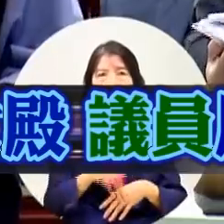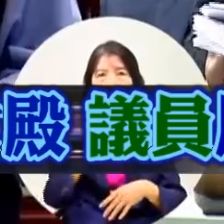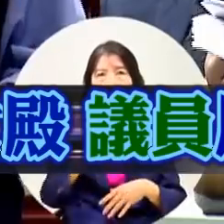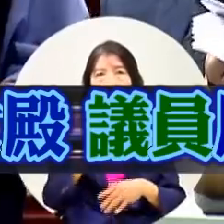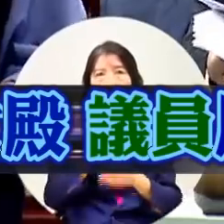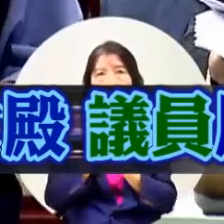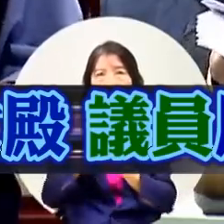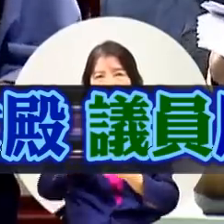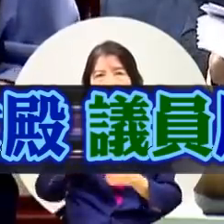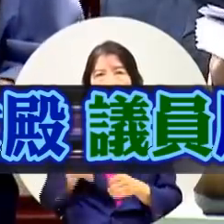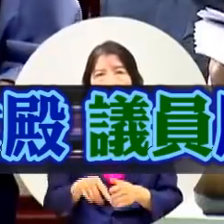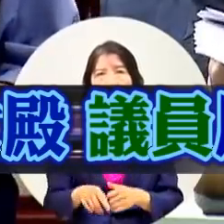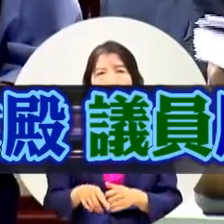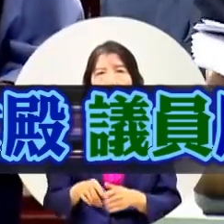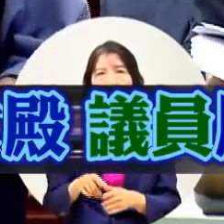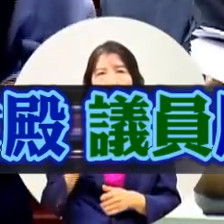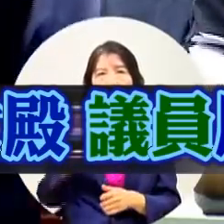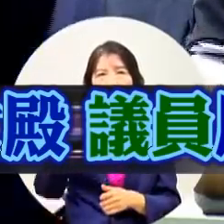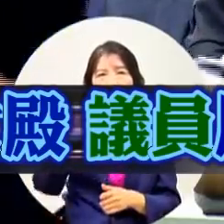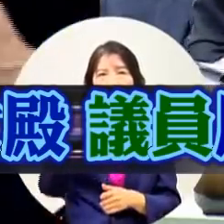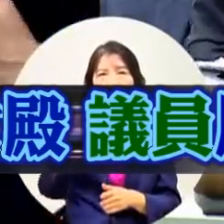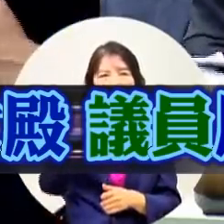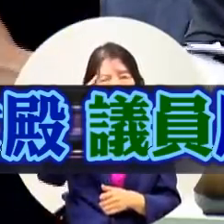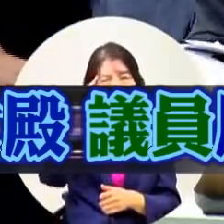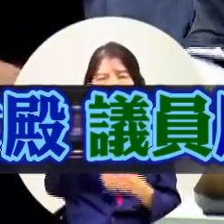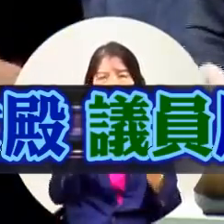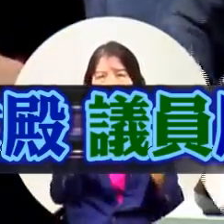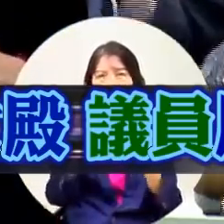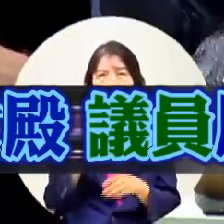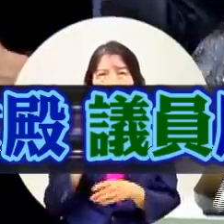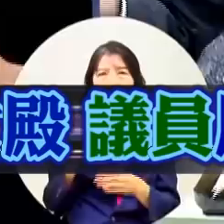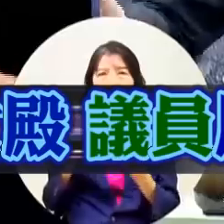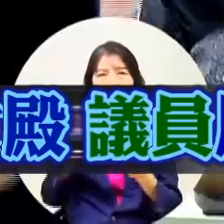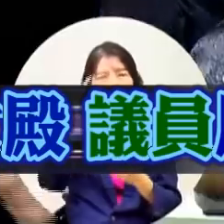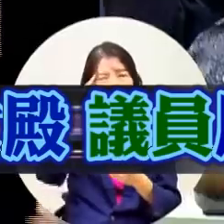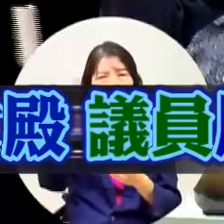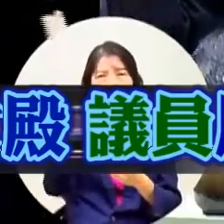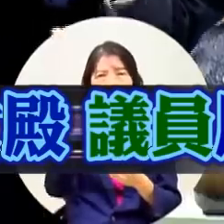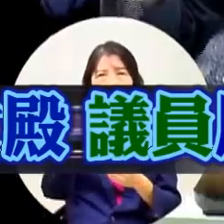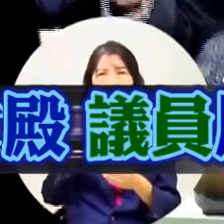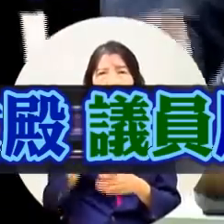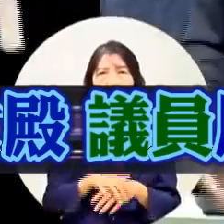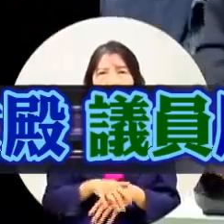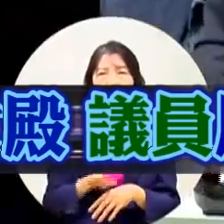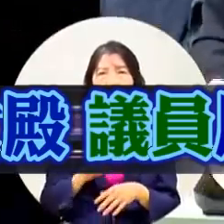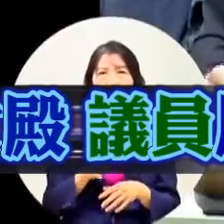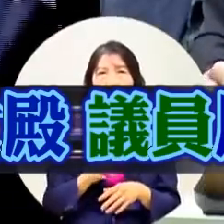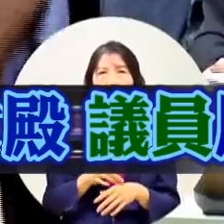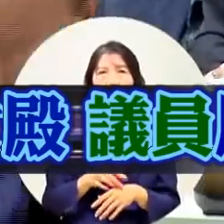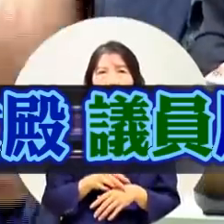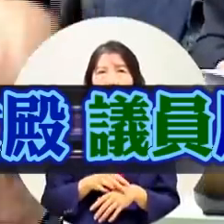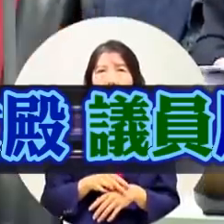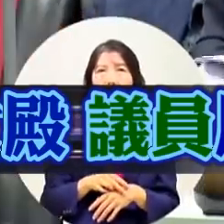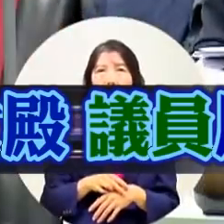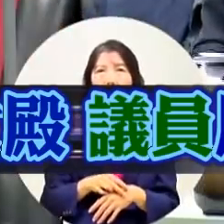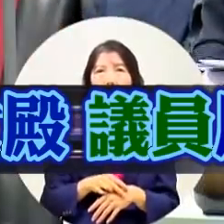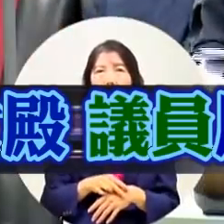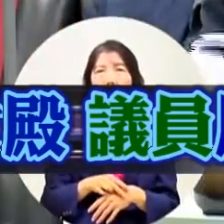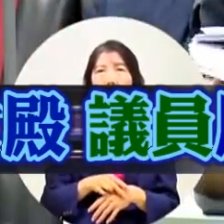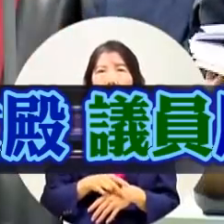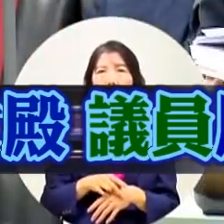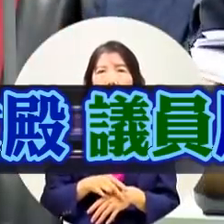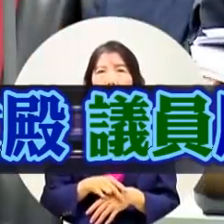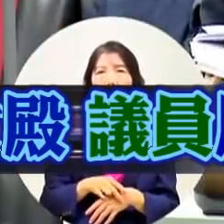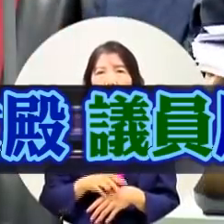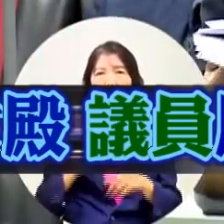讲，真正一点意思都没啦。嘿，好吧， 市长， 我请观光局长回答。 你按那简单的问题，你拢不会回答， 真 正其他意思都 没 啦。